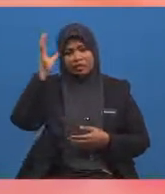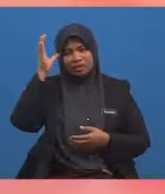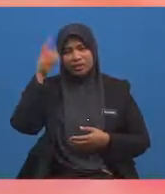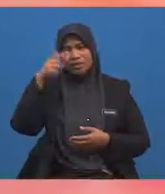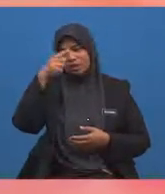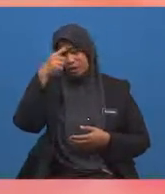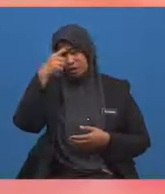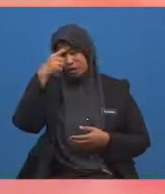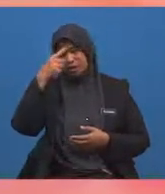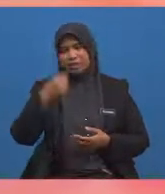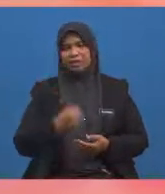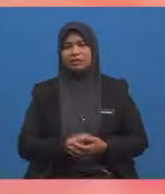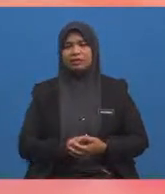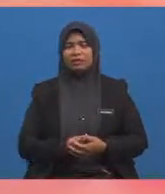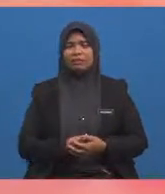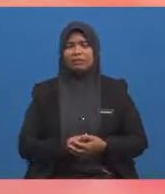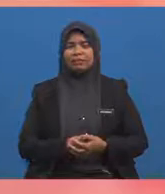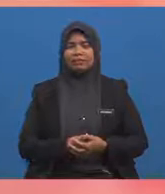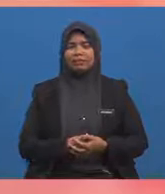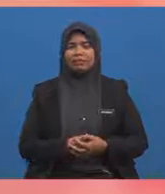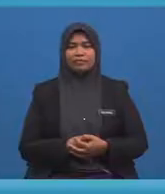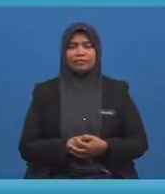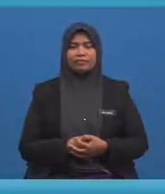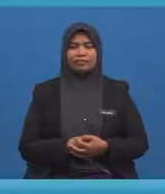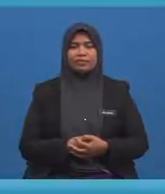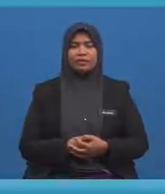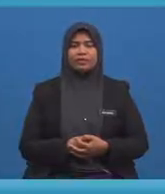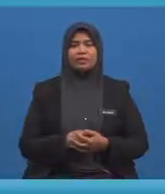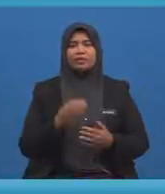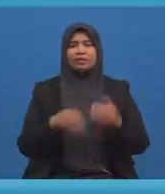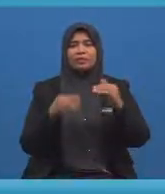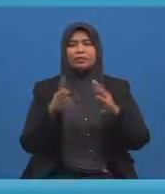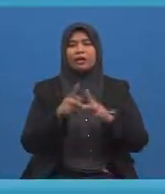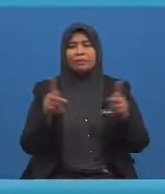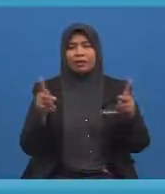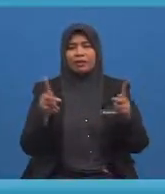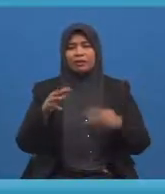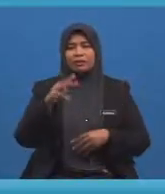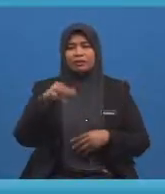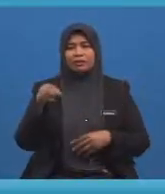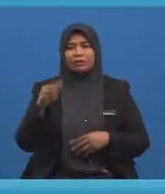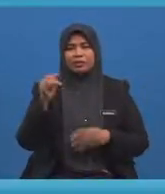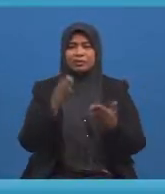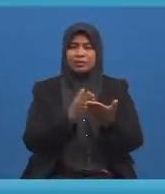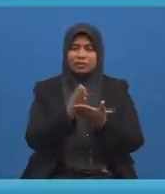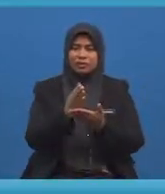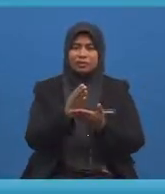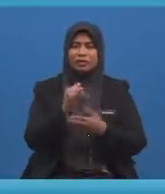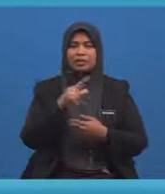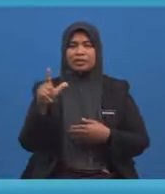Melayu dan juga kaum India. Peringkat perkembangan murid-murid yang seterusnya